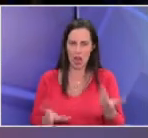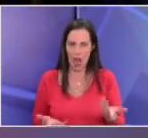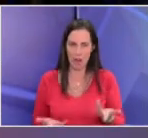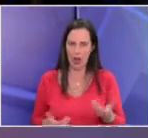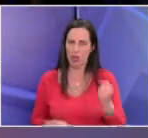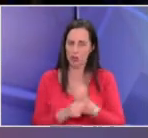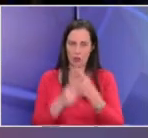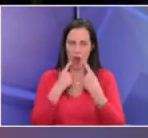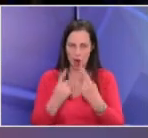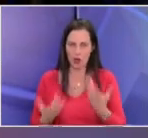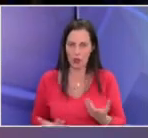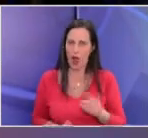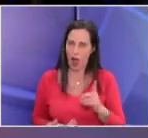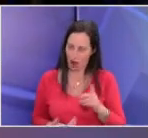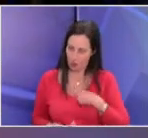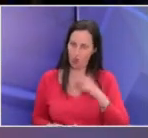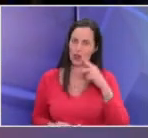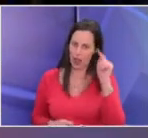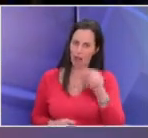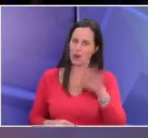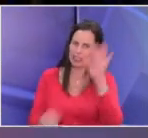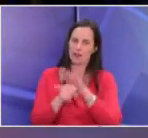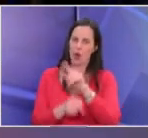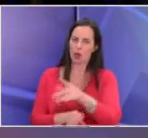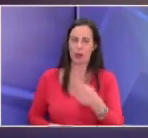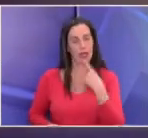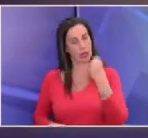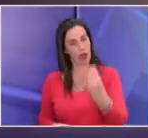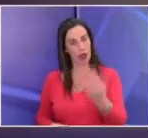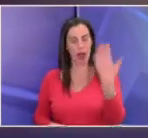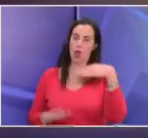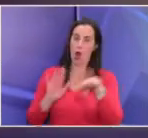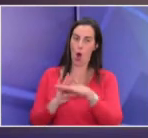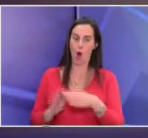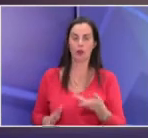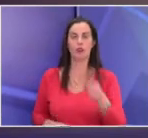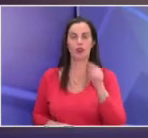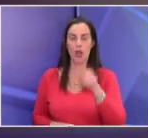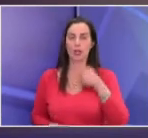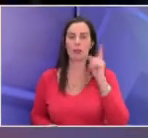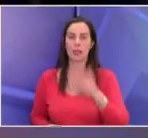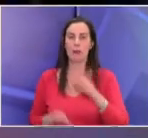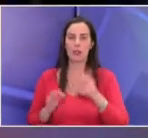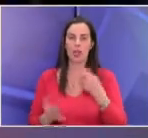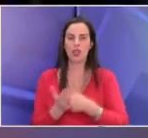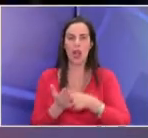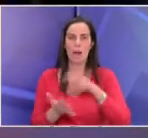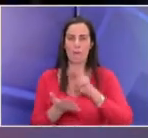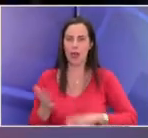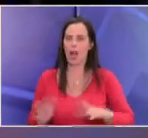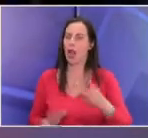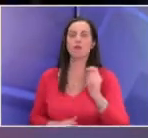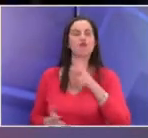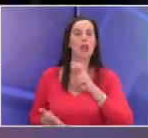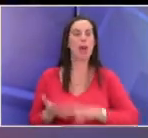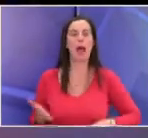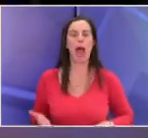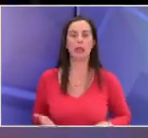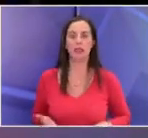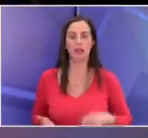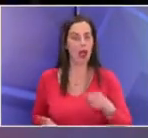אליו, 17% מע"מ, על כל מוצר אתה משלם פלאט. הרווחת 20 מיליון דולר, קנית קופה. אז אני משלם יותר. מע"מ דיפרנציאלי,